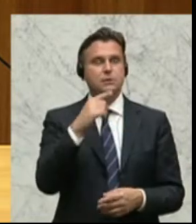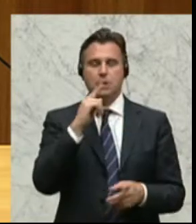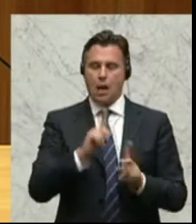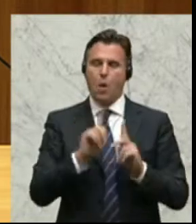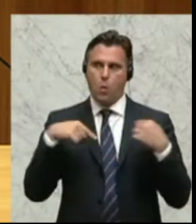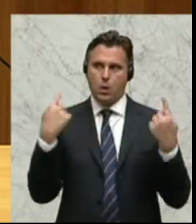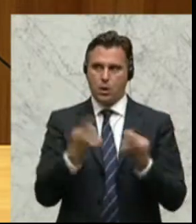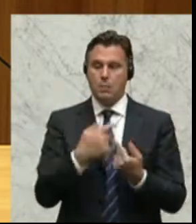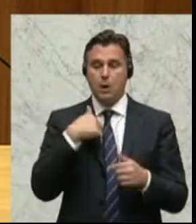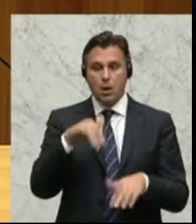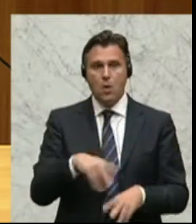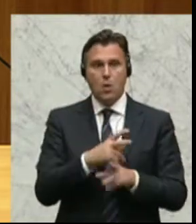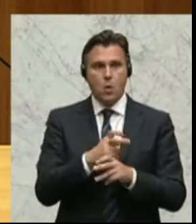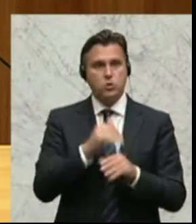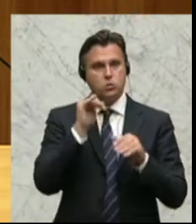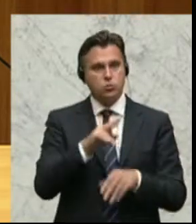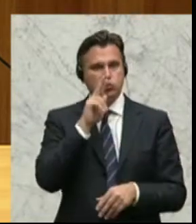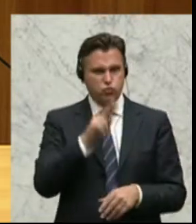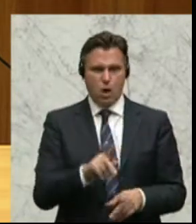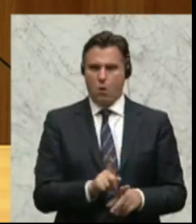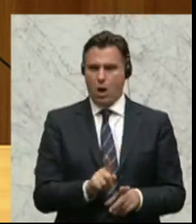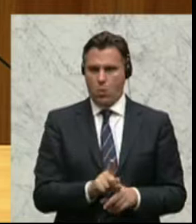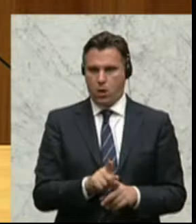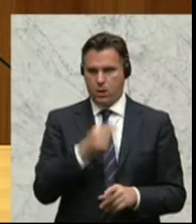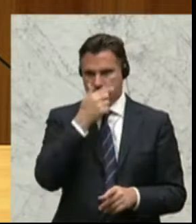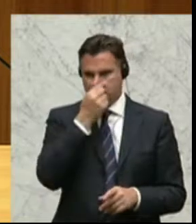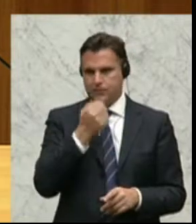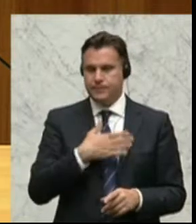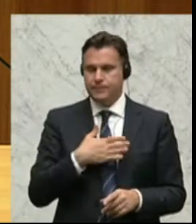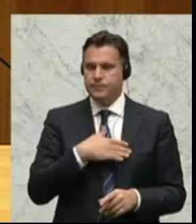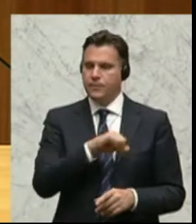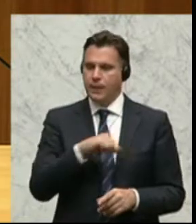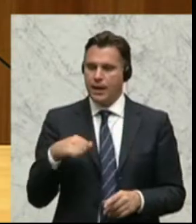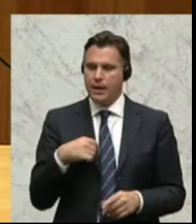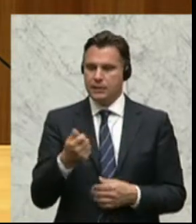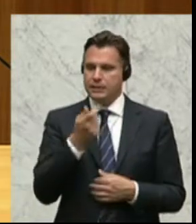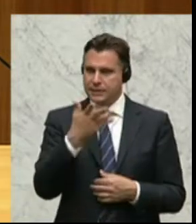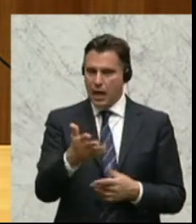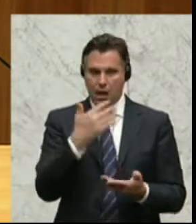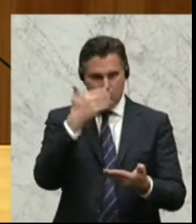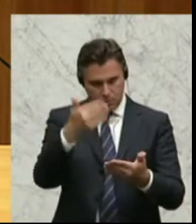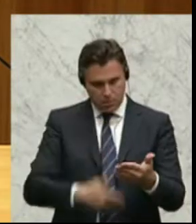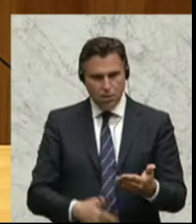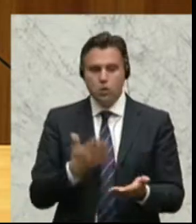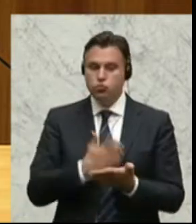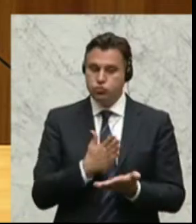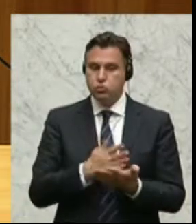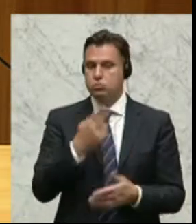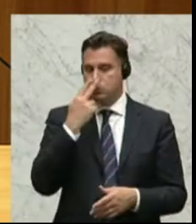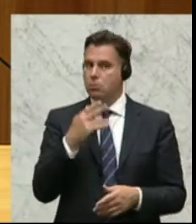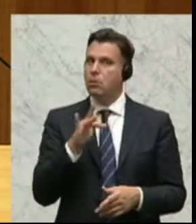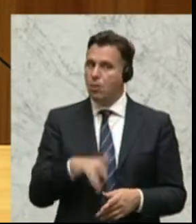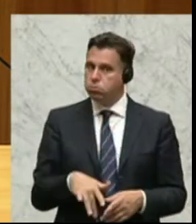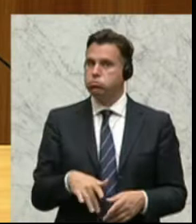damit auseinandersetzen und haben in unserem eigenen Zahlenwerk ebenfalls alarmierende Zustände, nämlich dass das